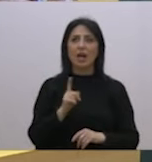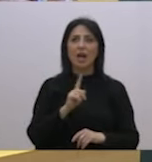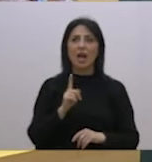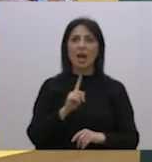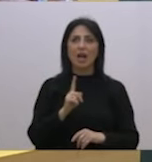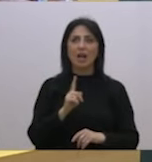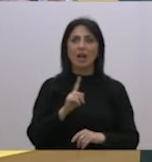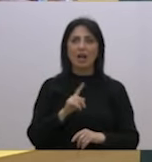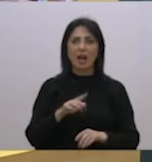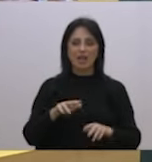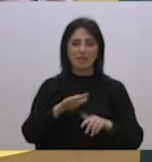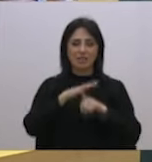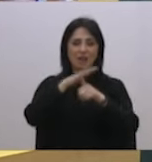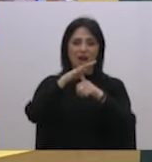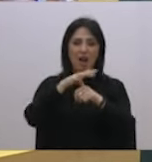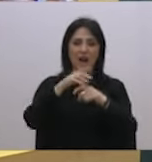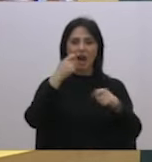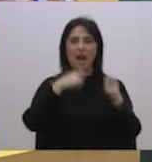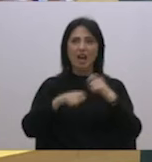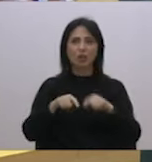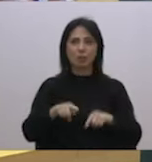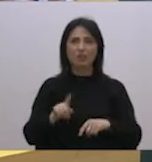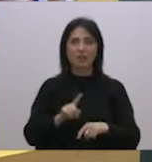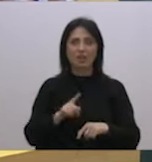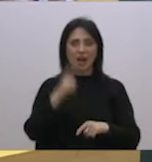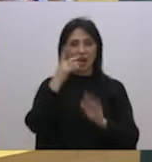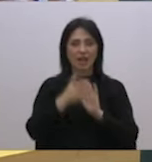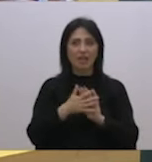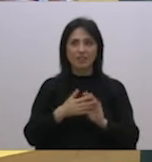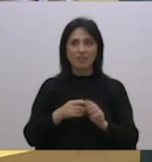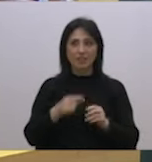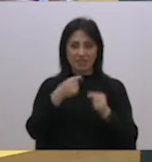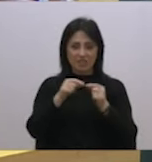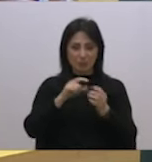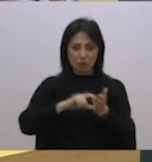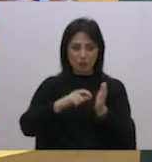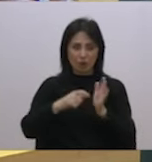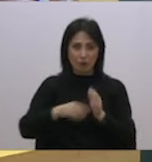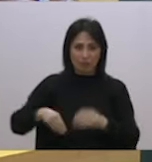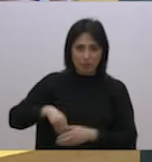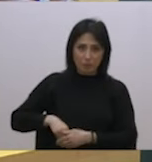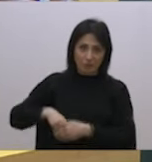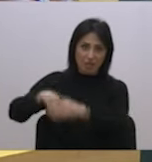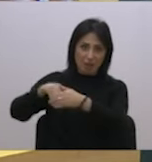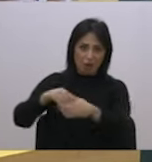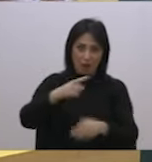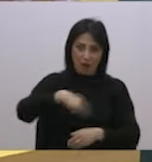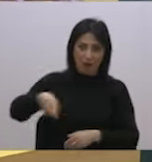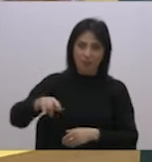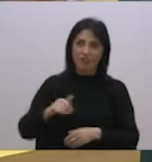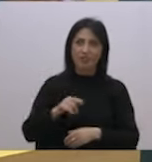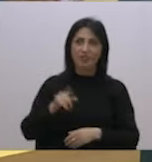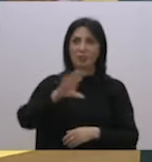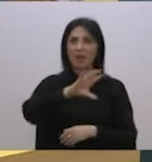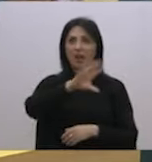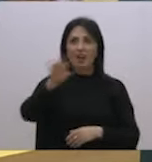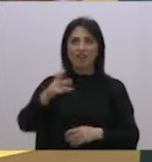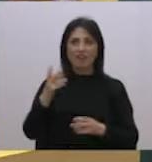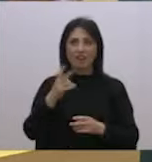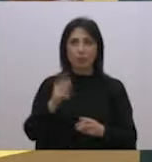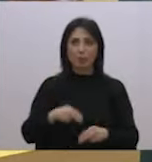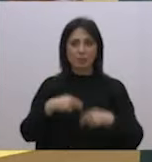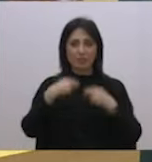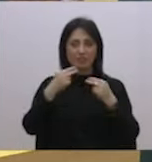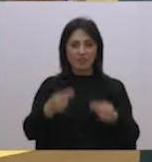Rea sa premi aparat, una gai, ido, sa che da, halhu, gamba, gebinet, spicki, scolo, cu ora, gibi, caivo. Imați cu acela peri una miețe,